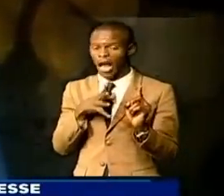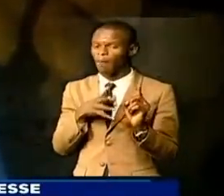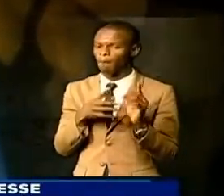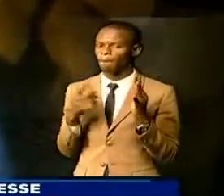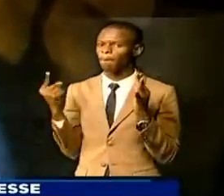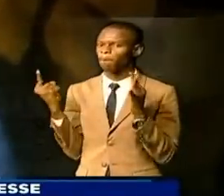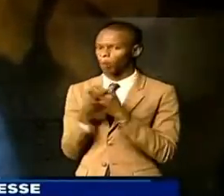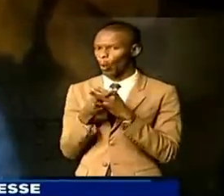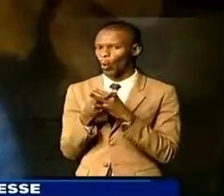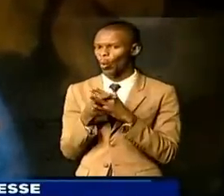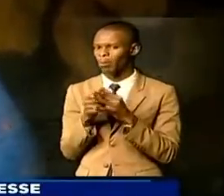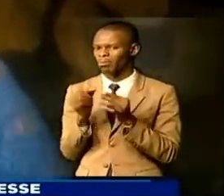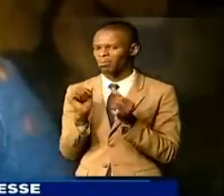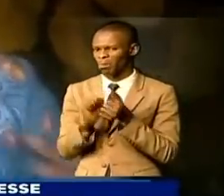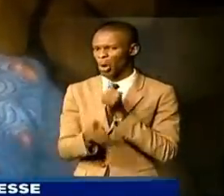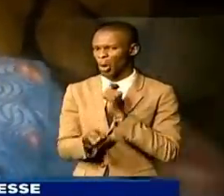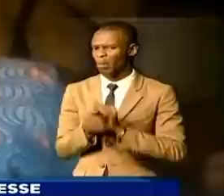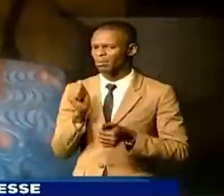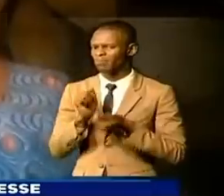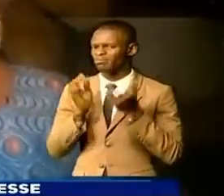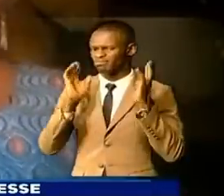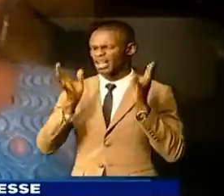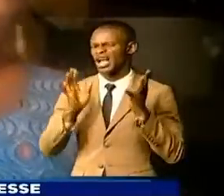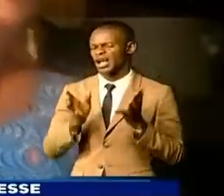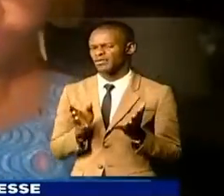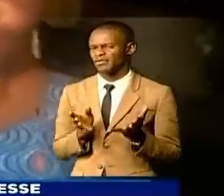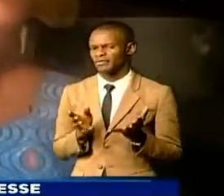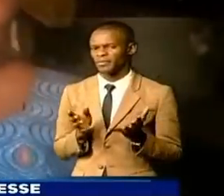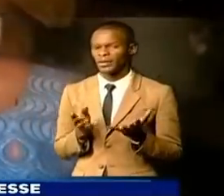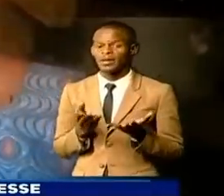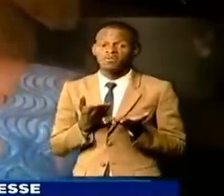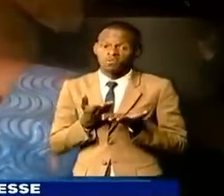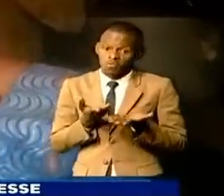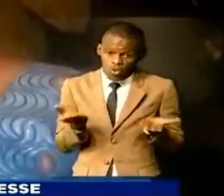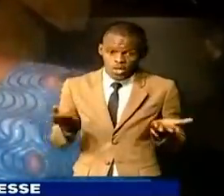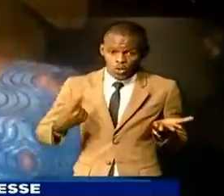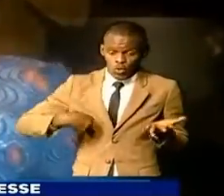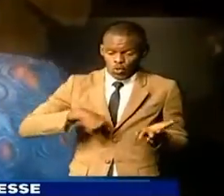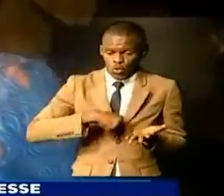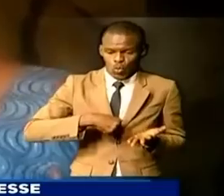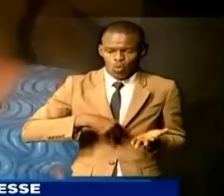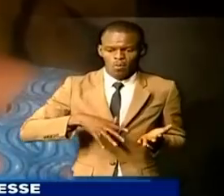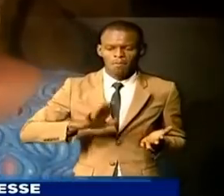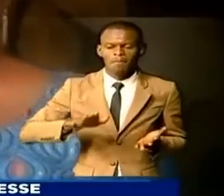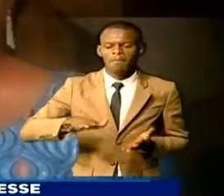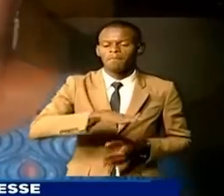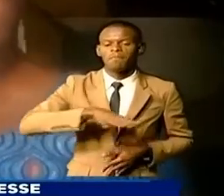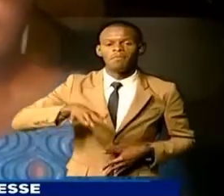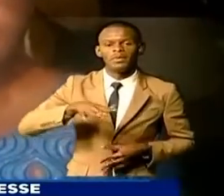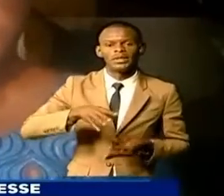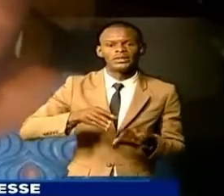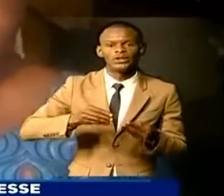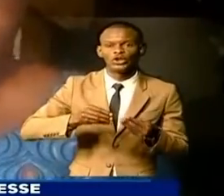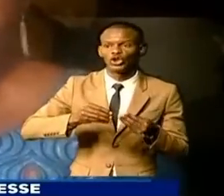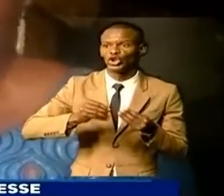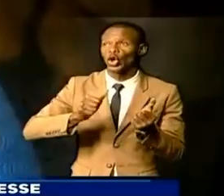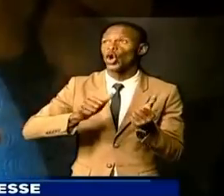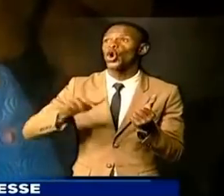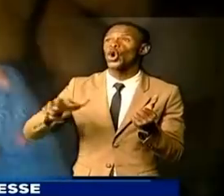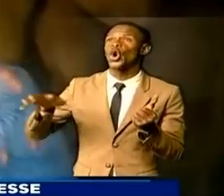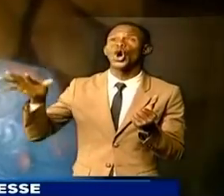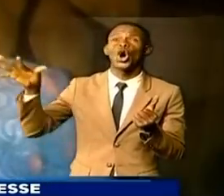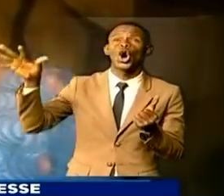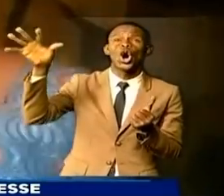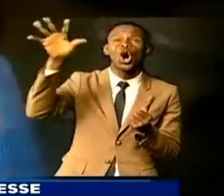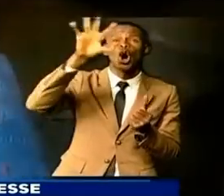être conscientes que nous sommes un pays solution. Les deux, quand il y a sécheresse, il n'y a